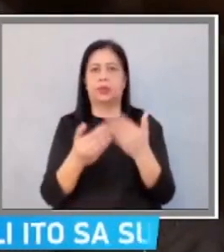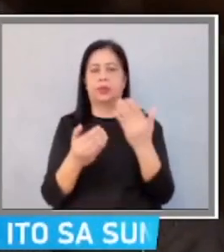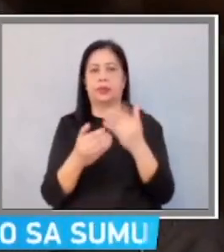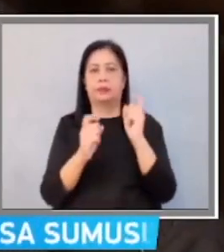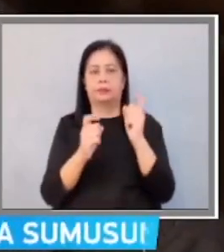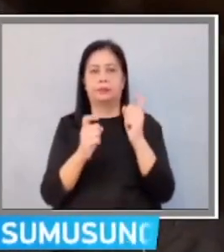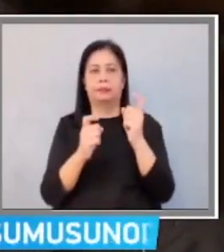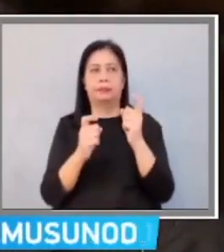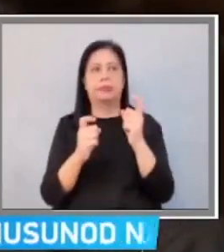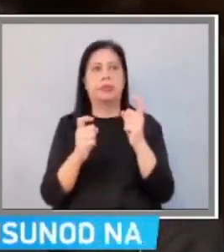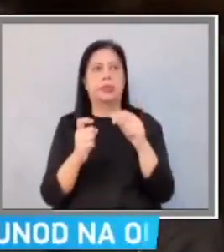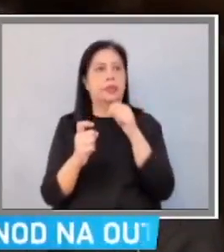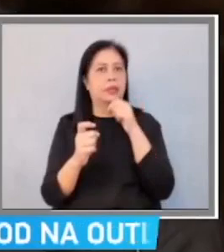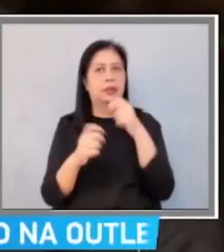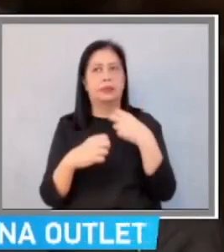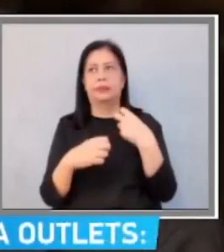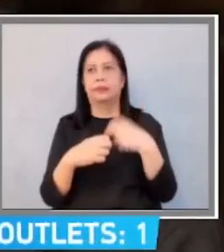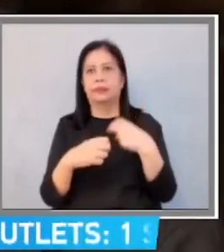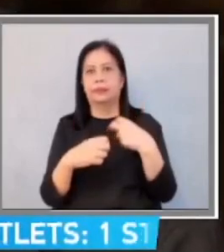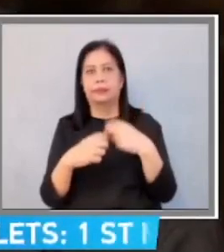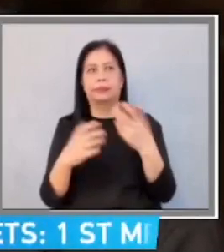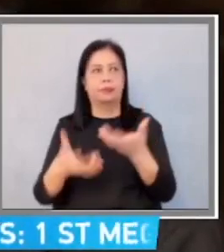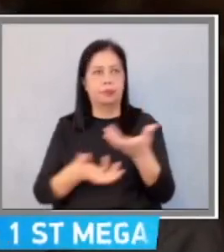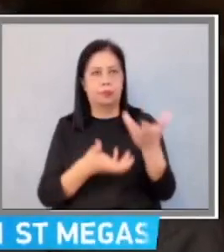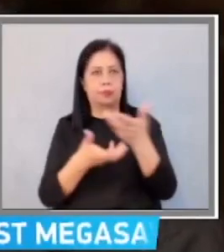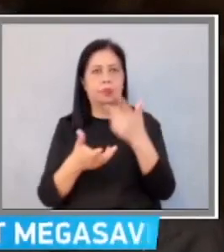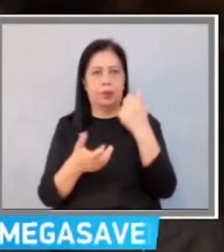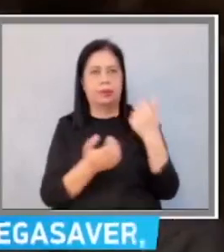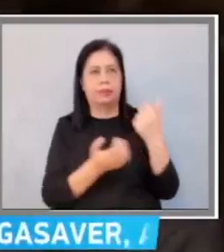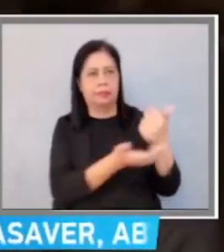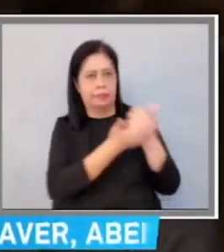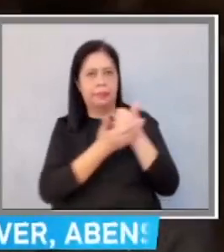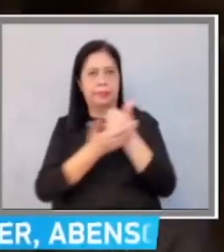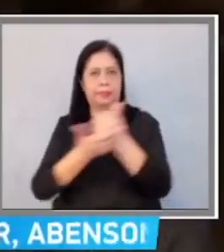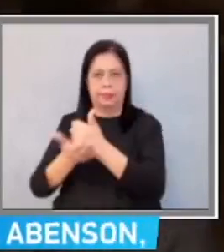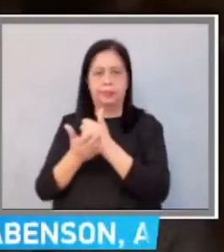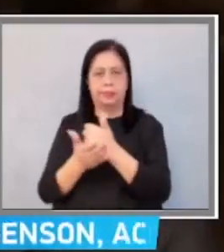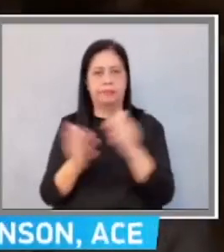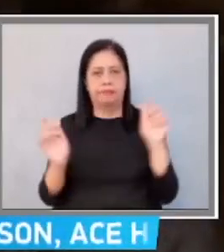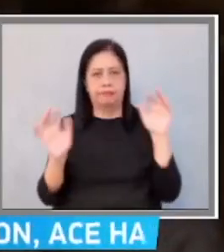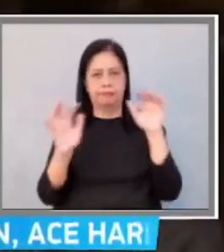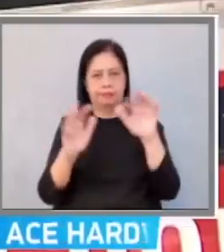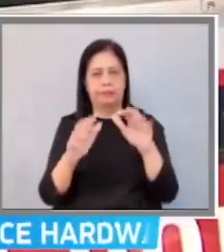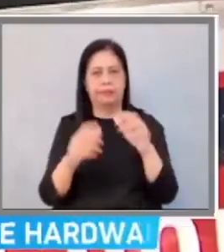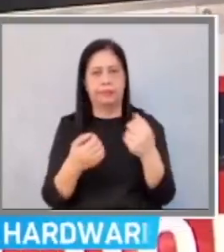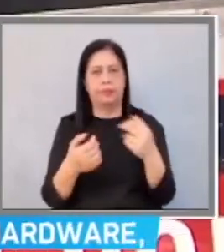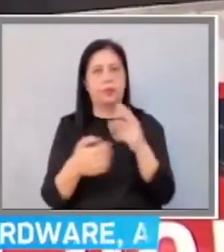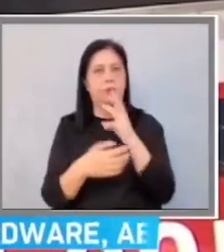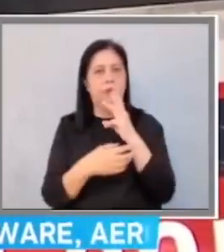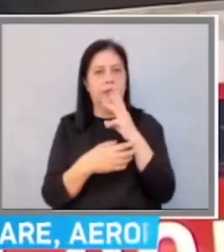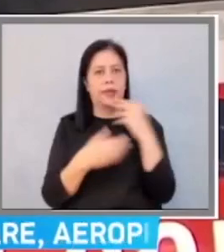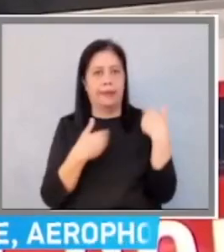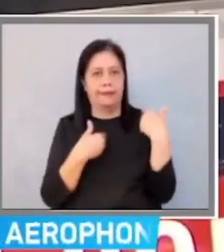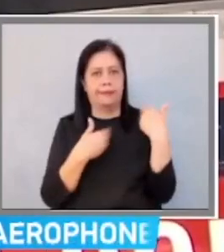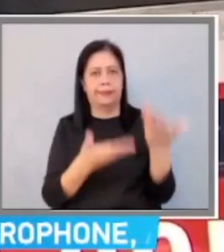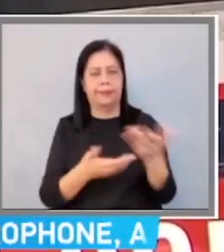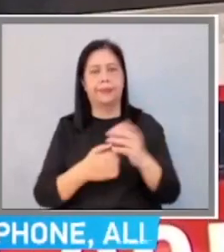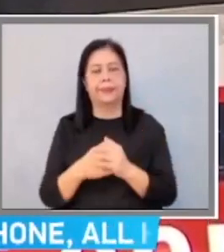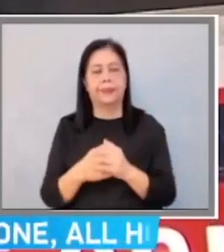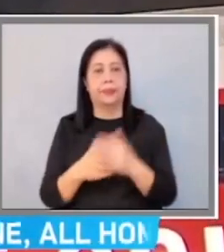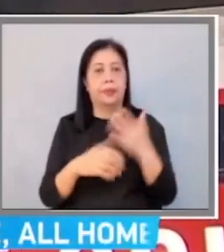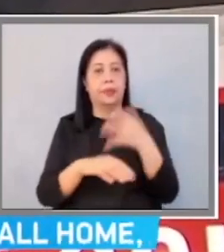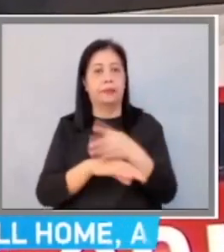tayo nahirapan dahil sa mga resources na naandyan kat ng water supply. Matapos ang